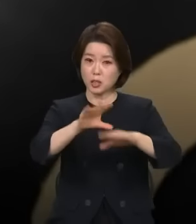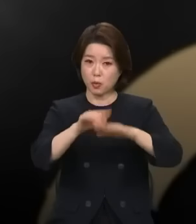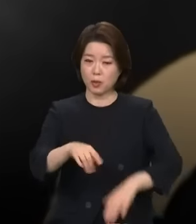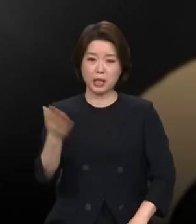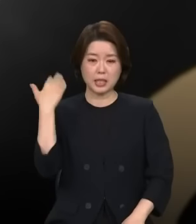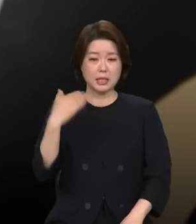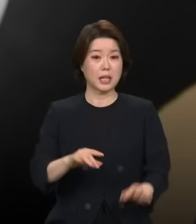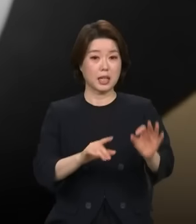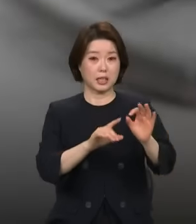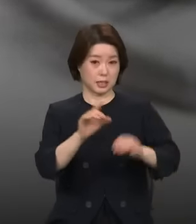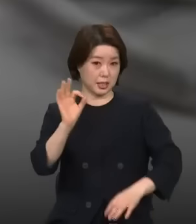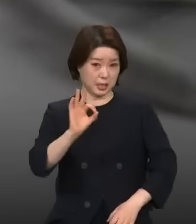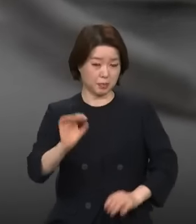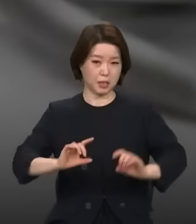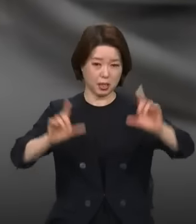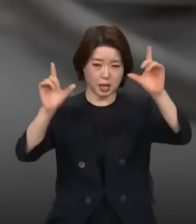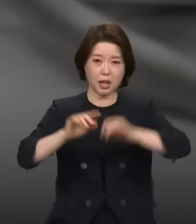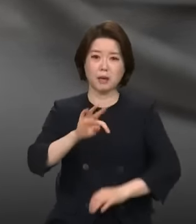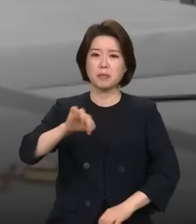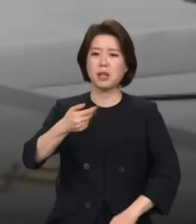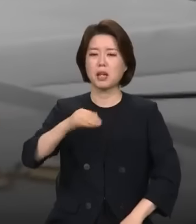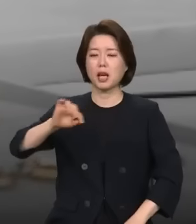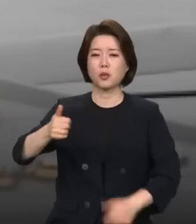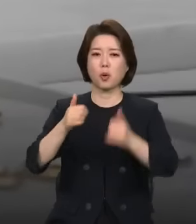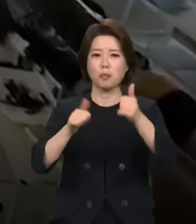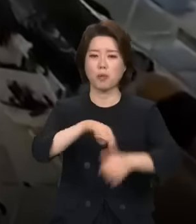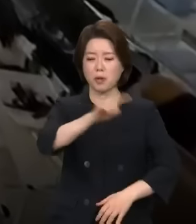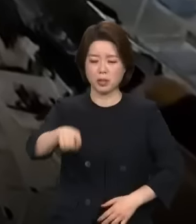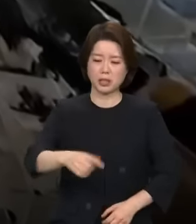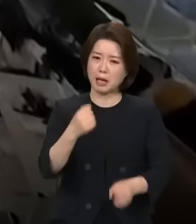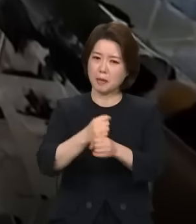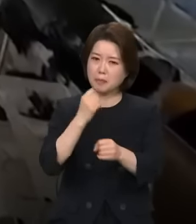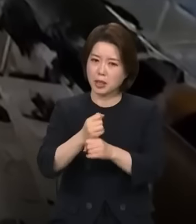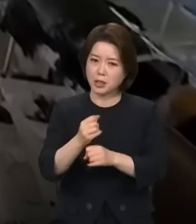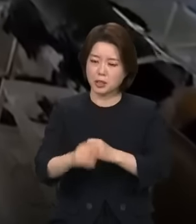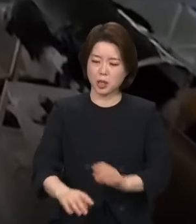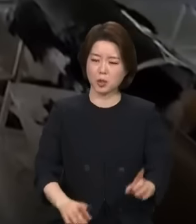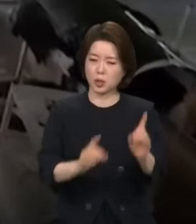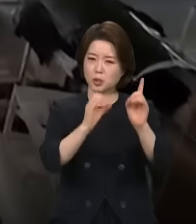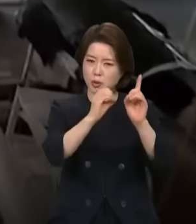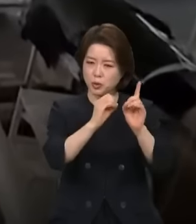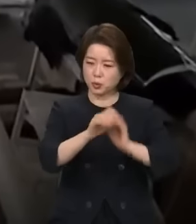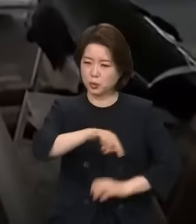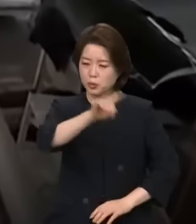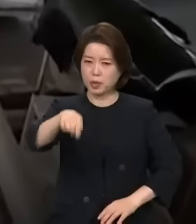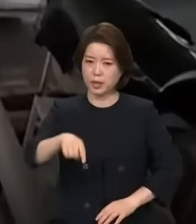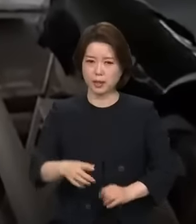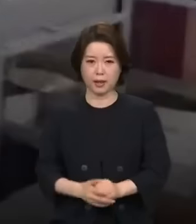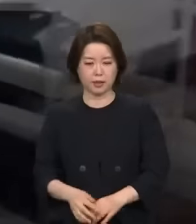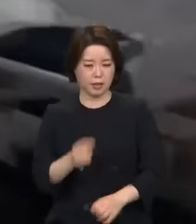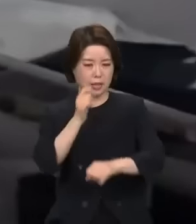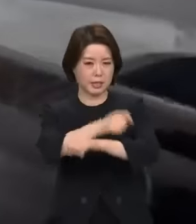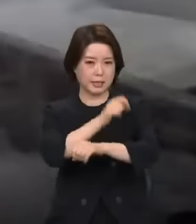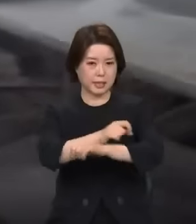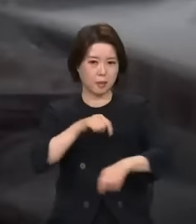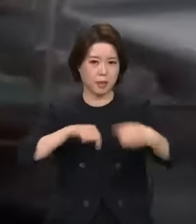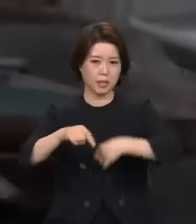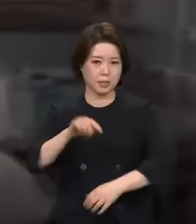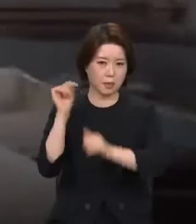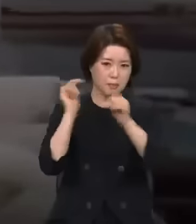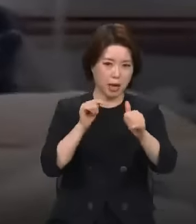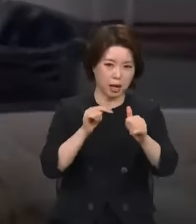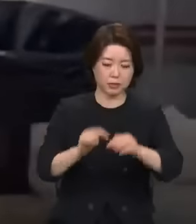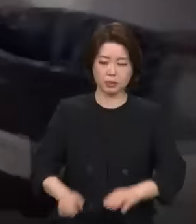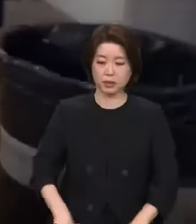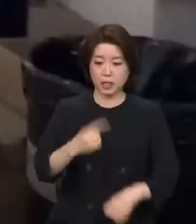밀라노 법원이 디올 이탈리아 지사의 가방 제조업체 디올 SRL에 대해 사법행정 예방 조치를 명령하고 1년간